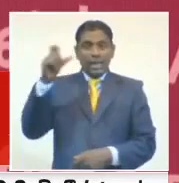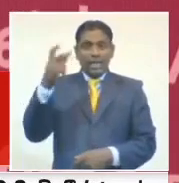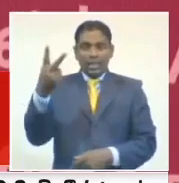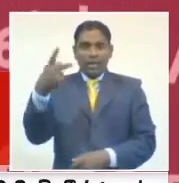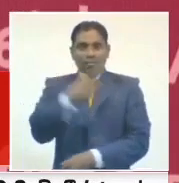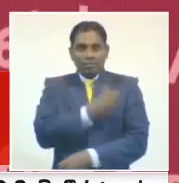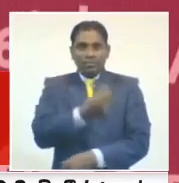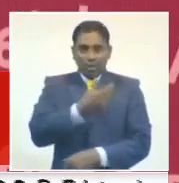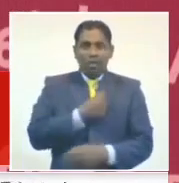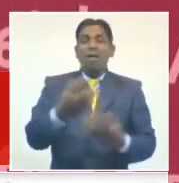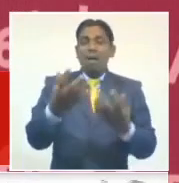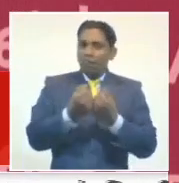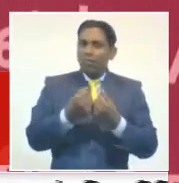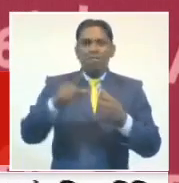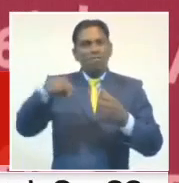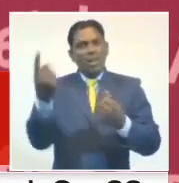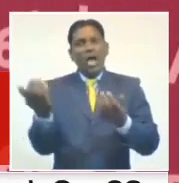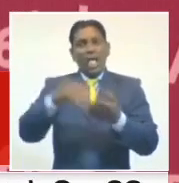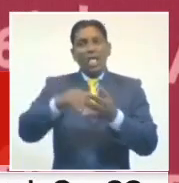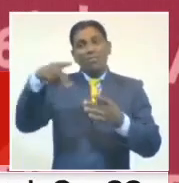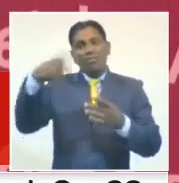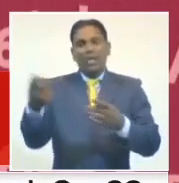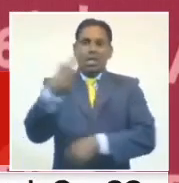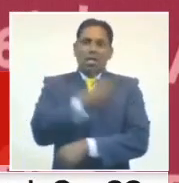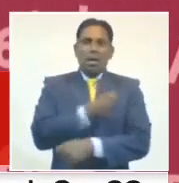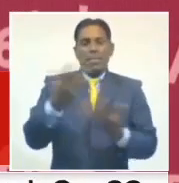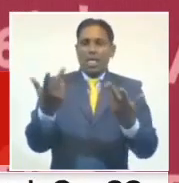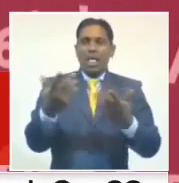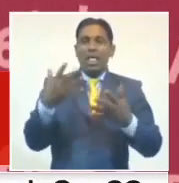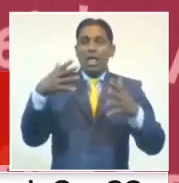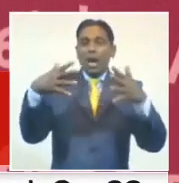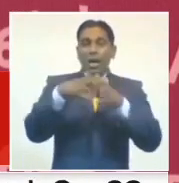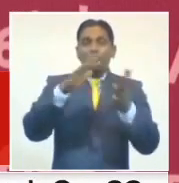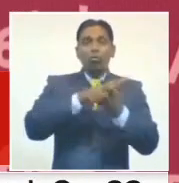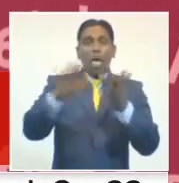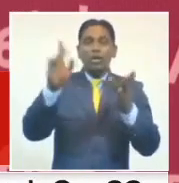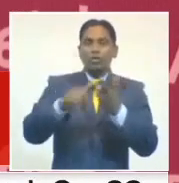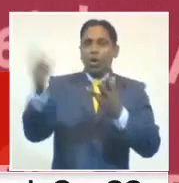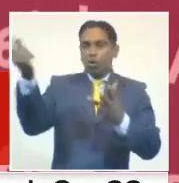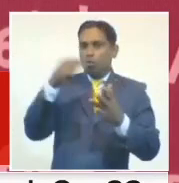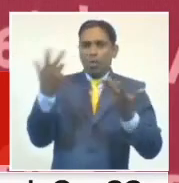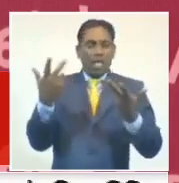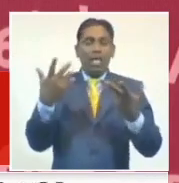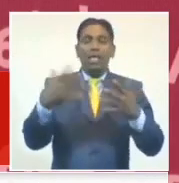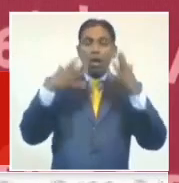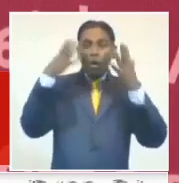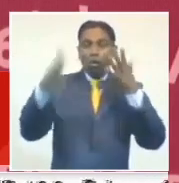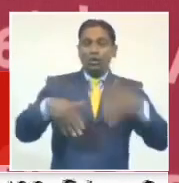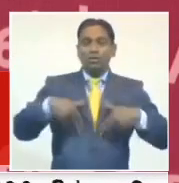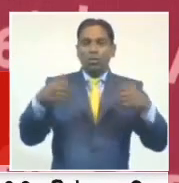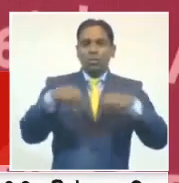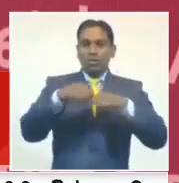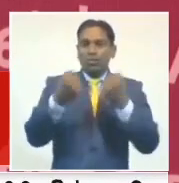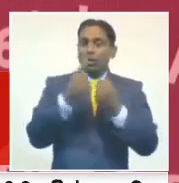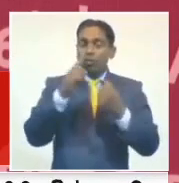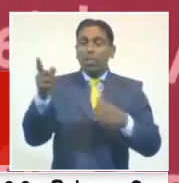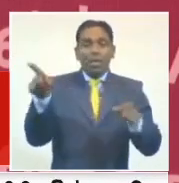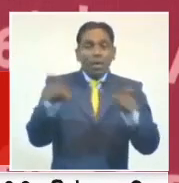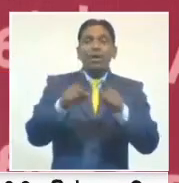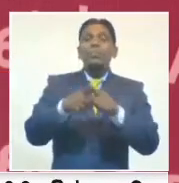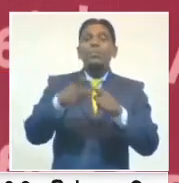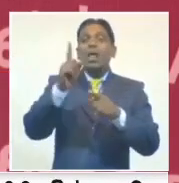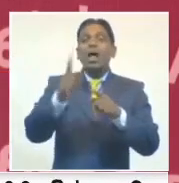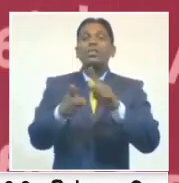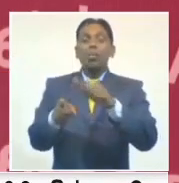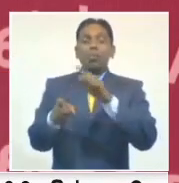මොකද ලෝක සෞඛ්‍ය සංවිධානය එවැනි නිර්දේශයක් ලබා දීලා නැහැ. ඒ නිසා එවැනි නිර්දේශයක් ලබා දීලා තිබෙන්නේ